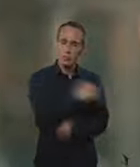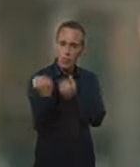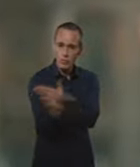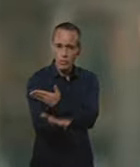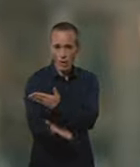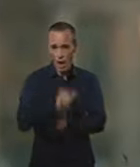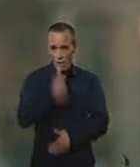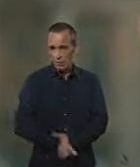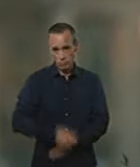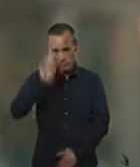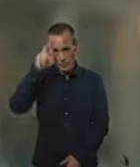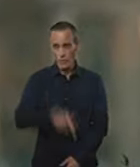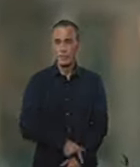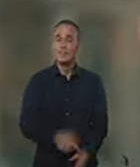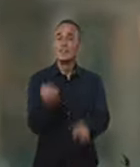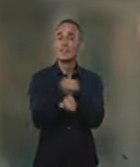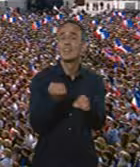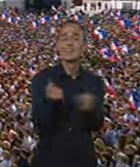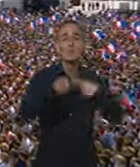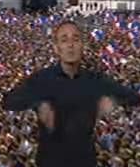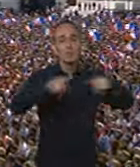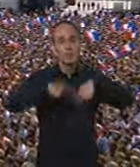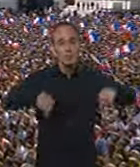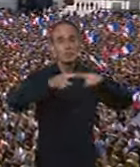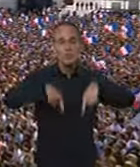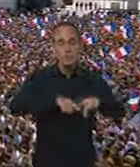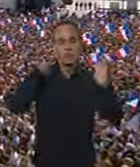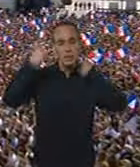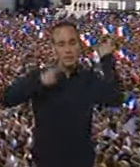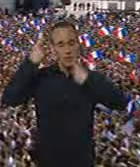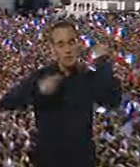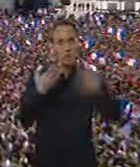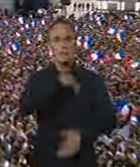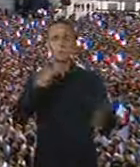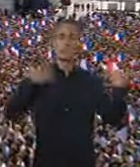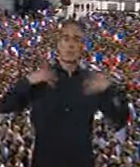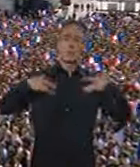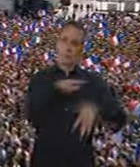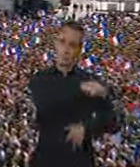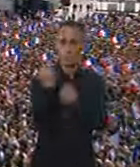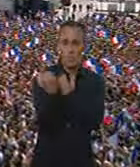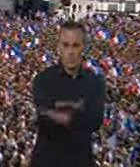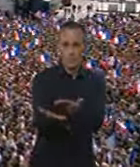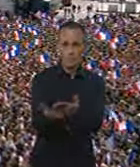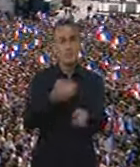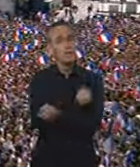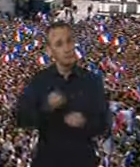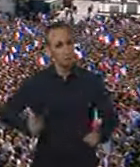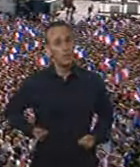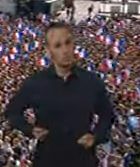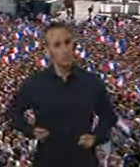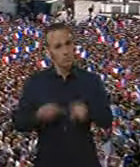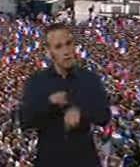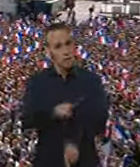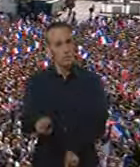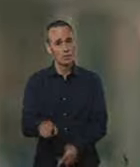comme d'habitude une commission une réflexion une diluion des responsabilités et le chômage ce n'est pas